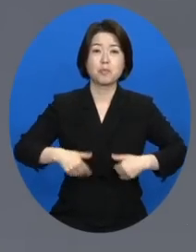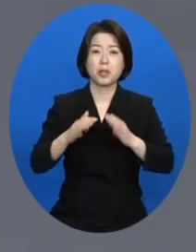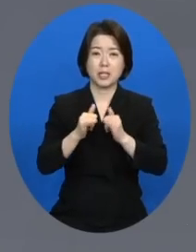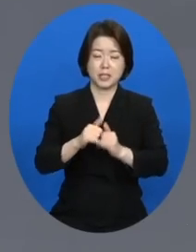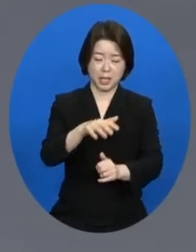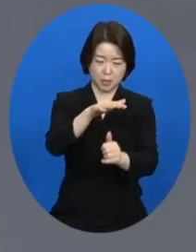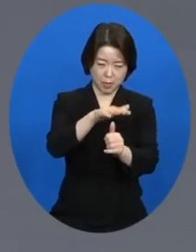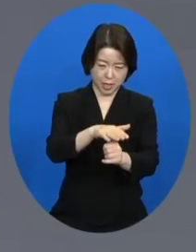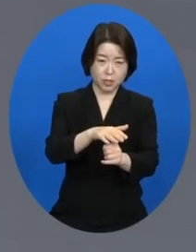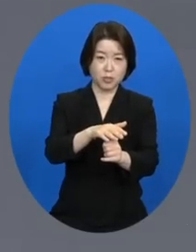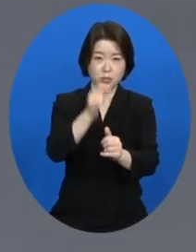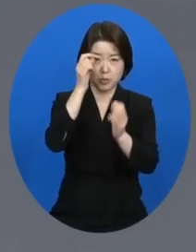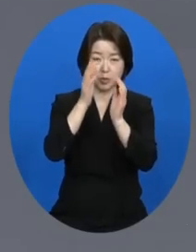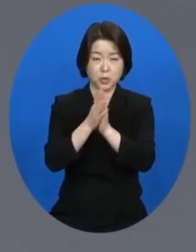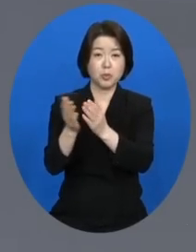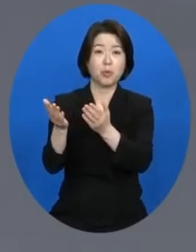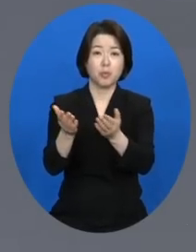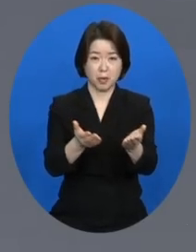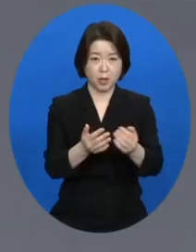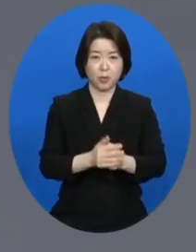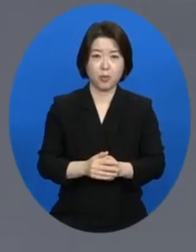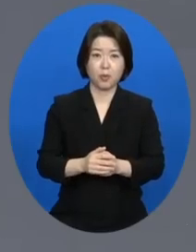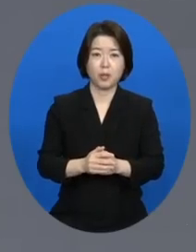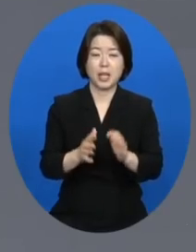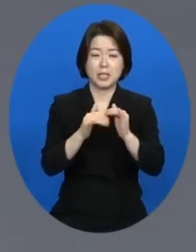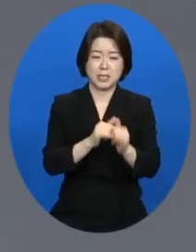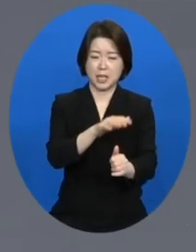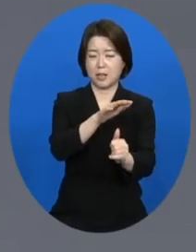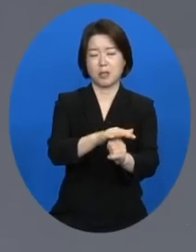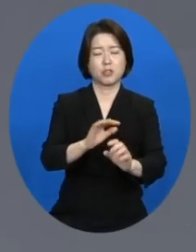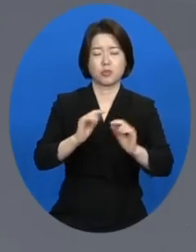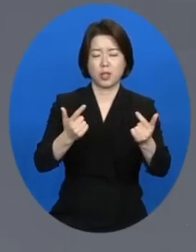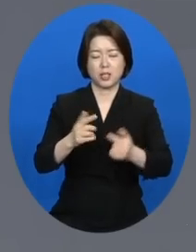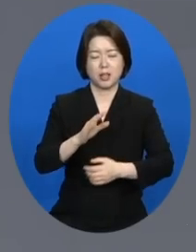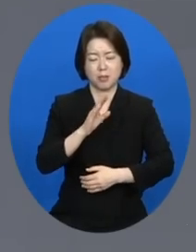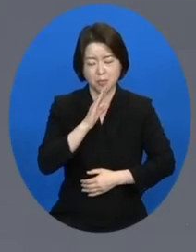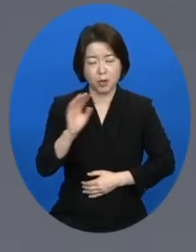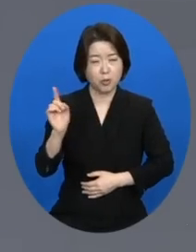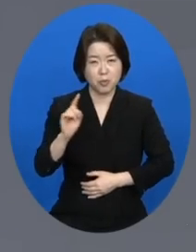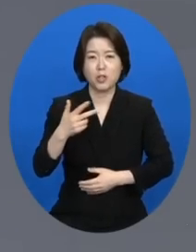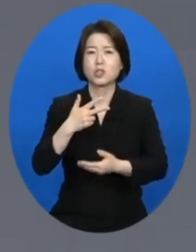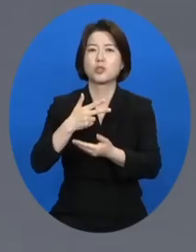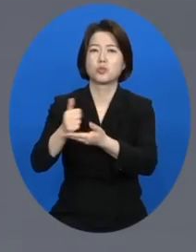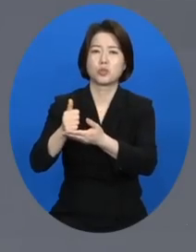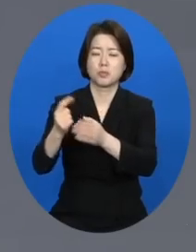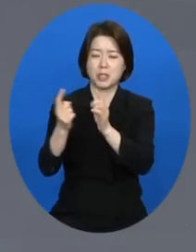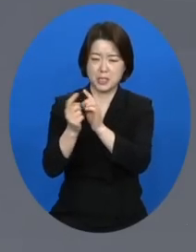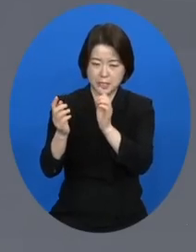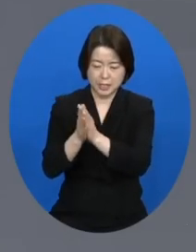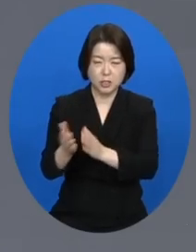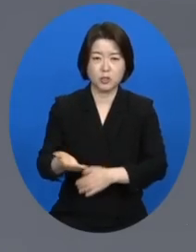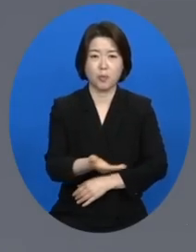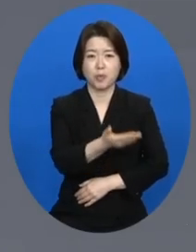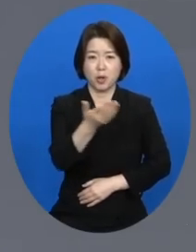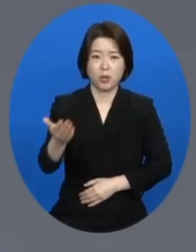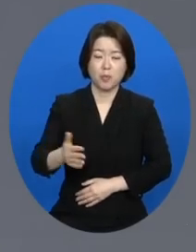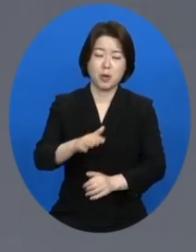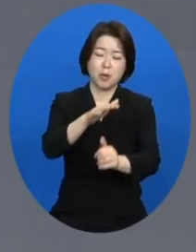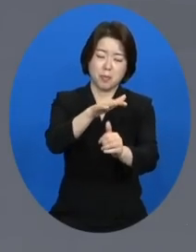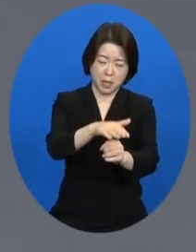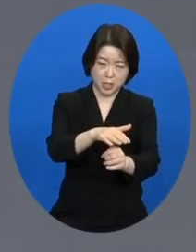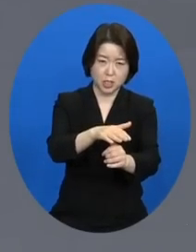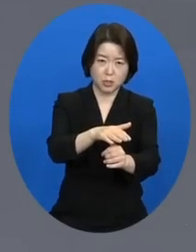안수 기도를 받으실 때 사람이 안수하는 것이 아니고 바로 주님께서 친히 여러분들을